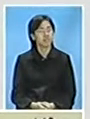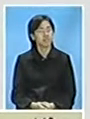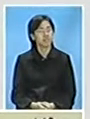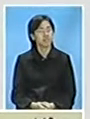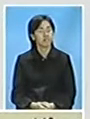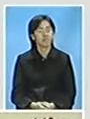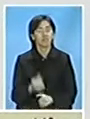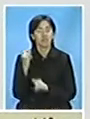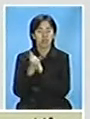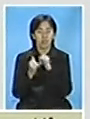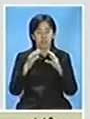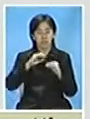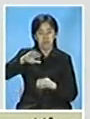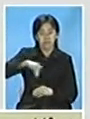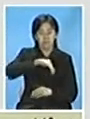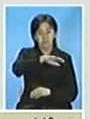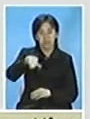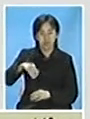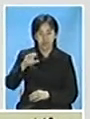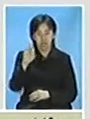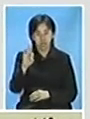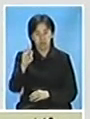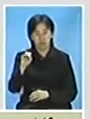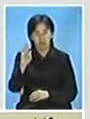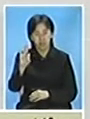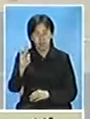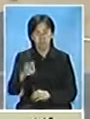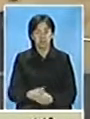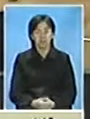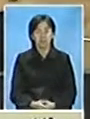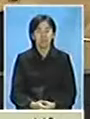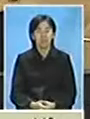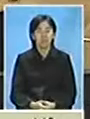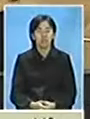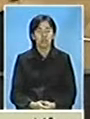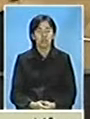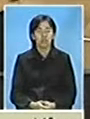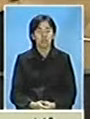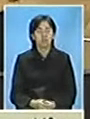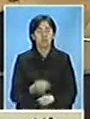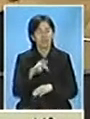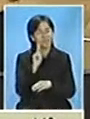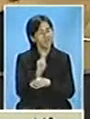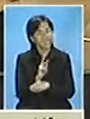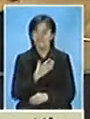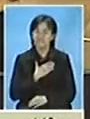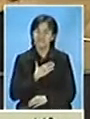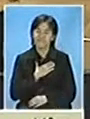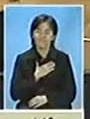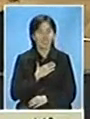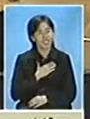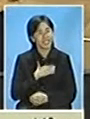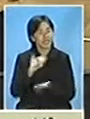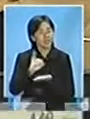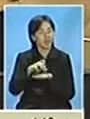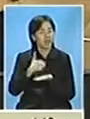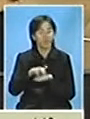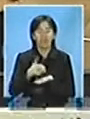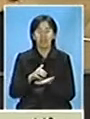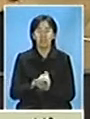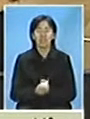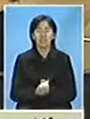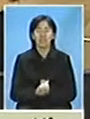จำนวนผู้เข้าประชุม99ท่านค่ะ ท่านประธานครับผมยังขออนุญาตเรียนว่า